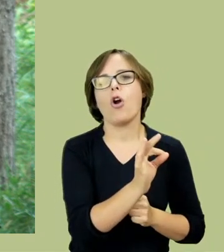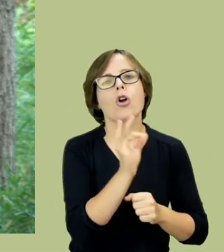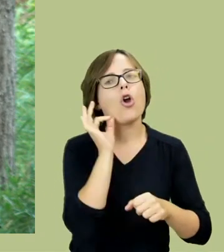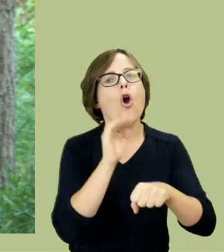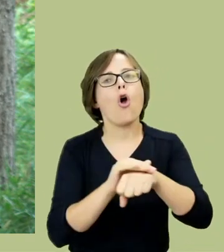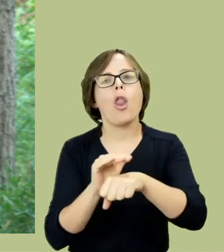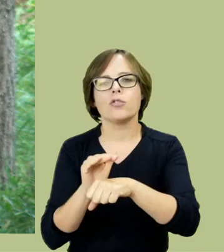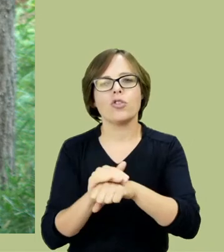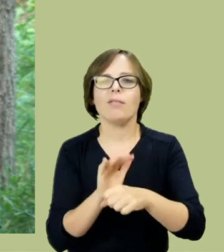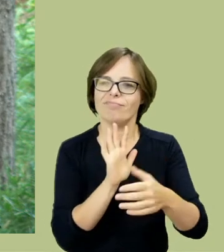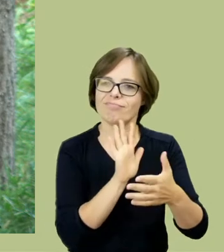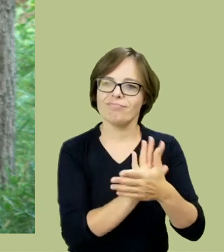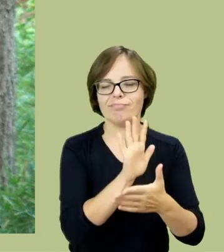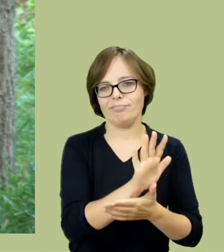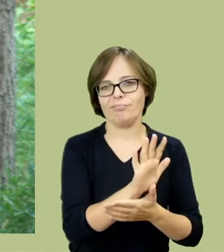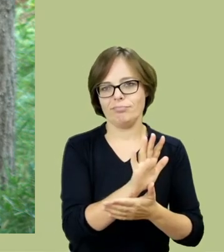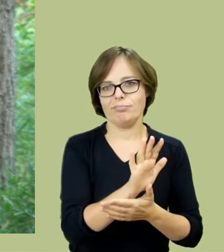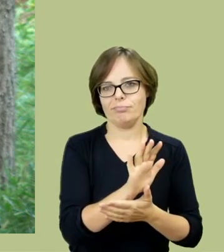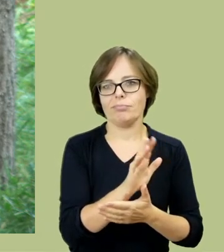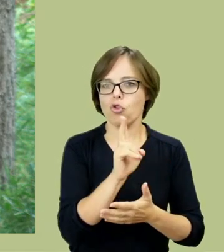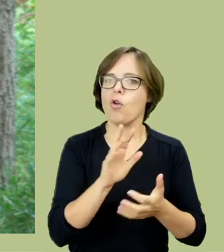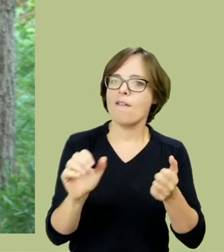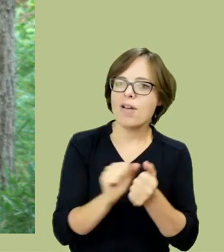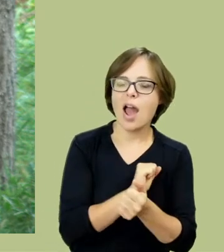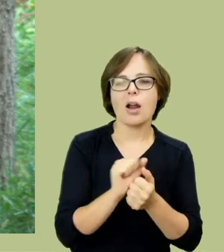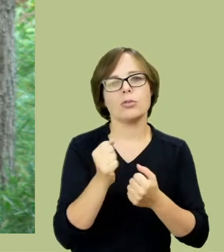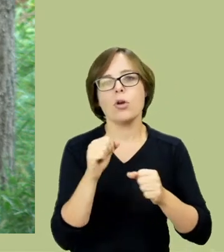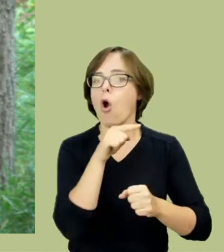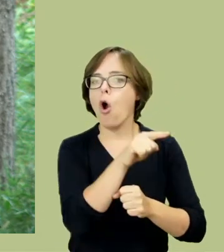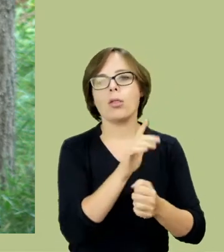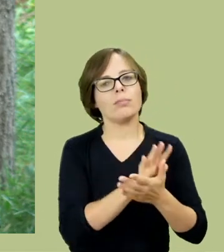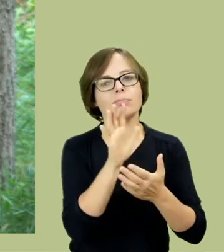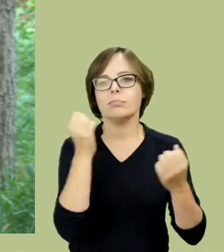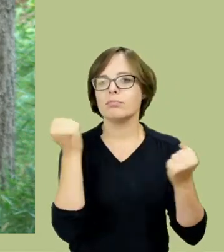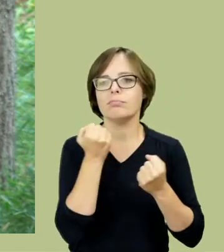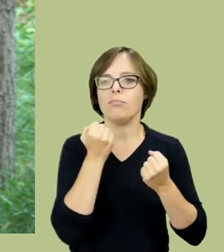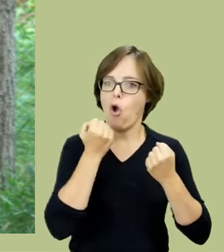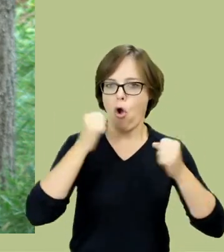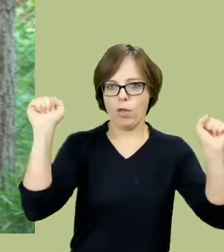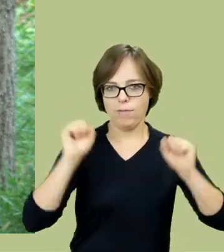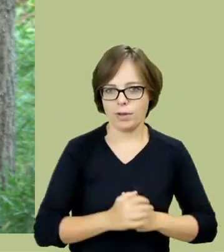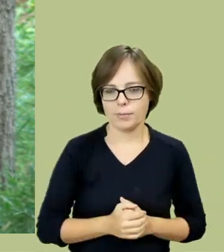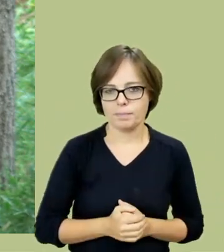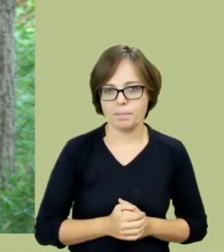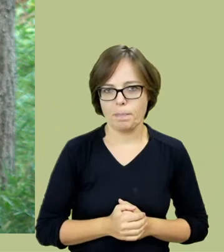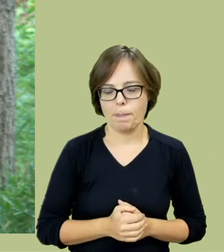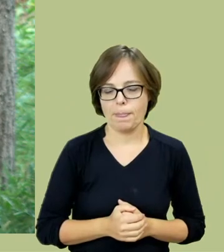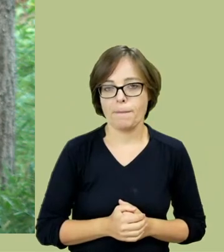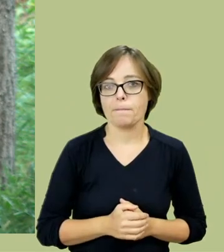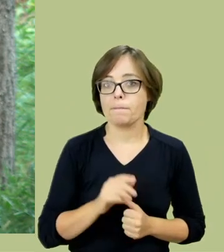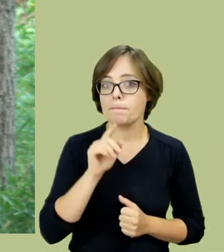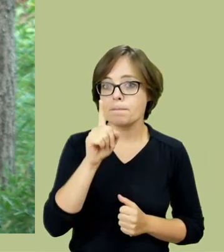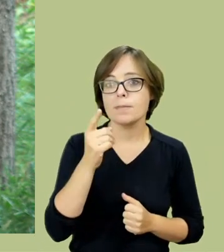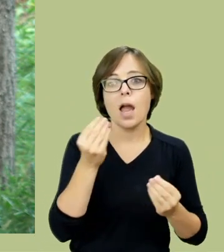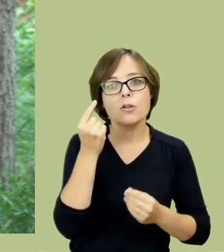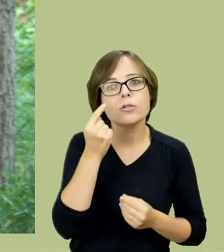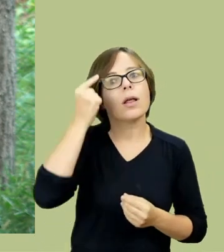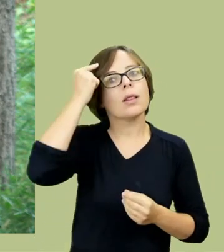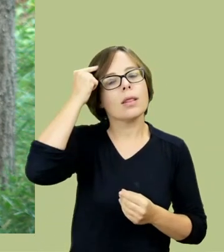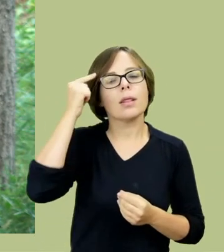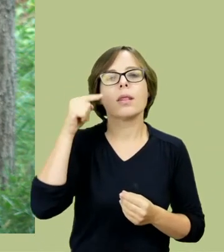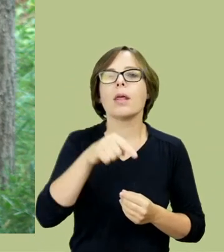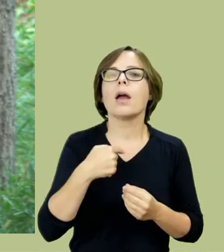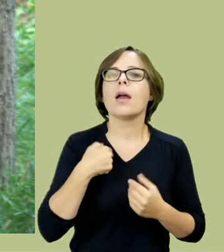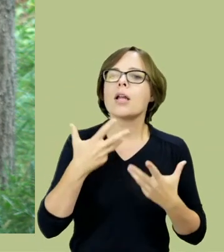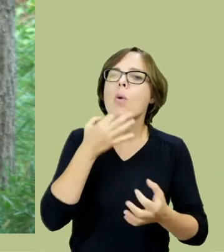koleżanek walczących, bohaterek, była bardzo odważna. O, i tu przypomni mi się ten epizod jeszcze więzienny, o którym